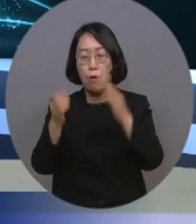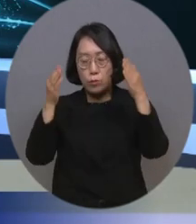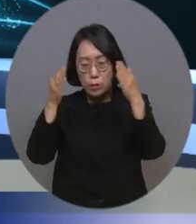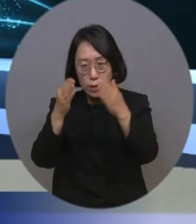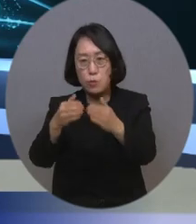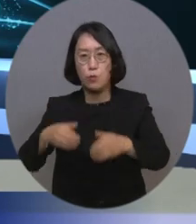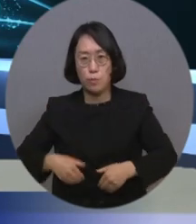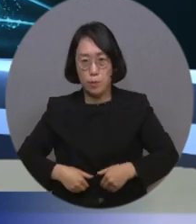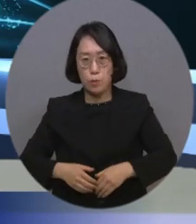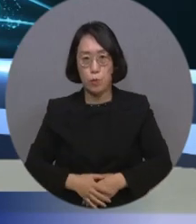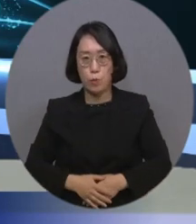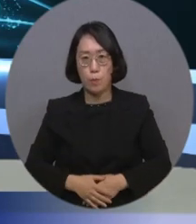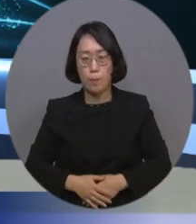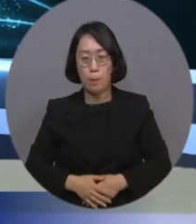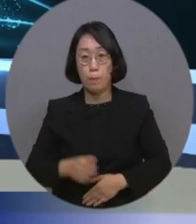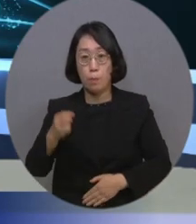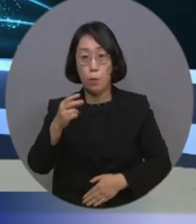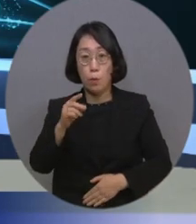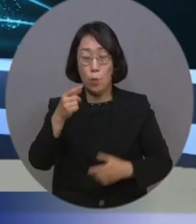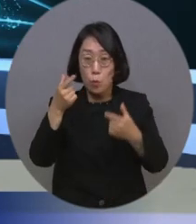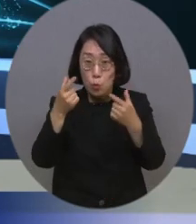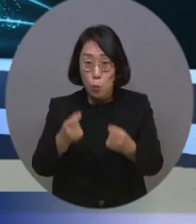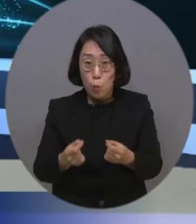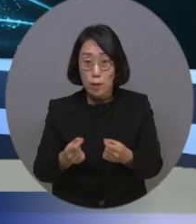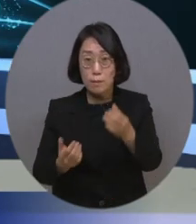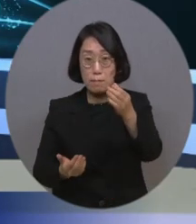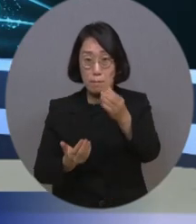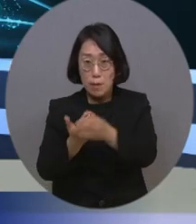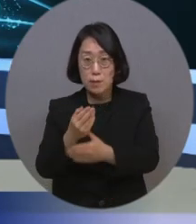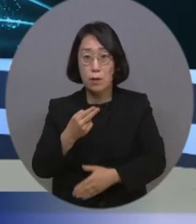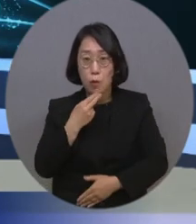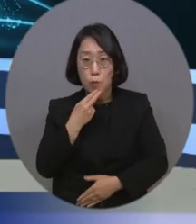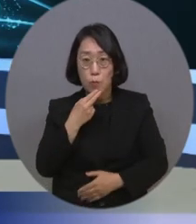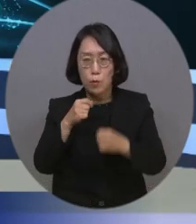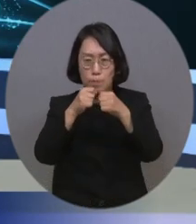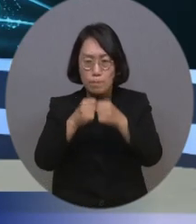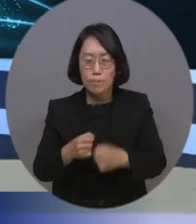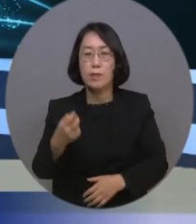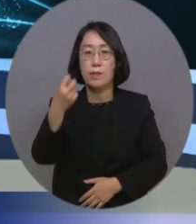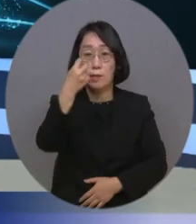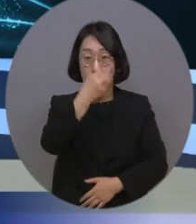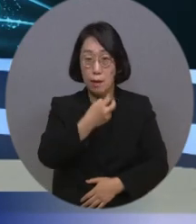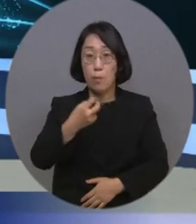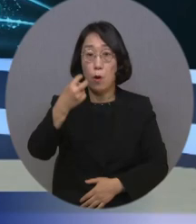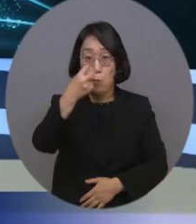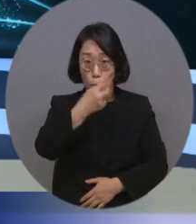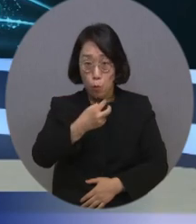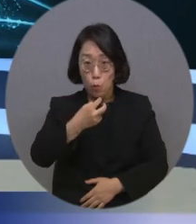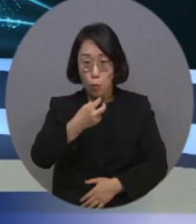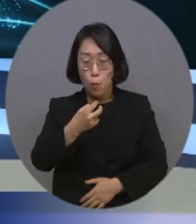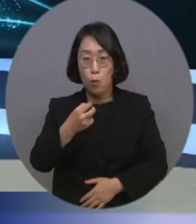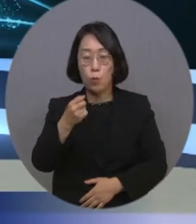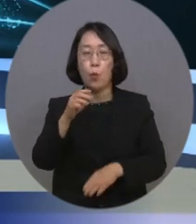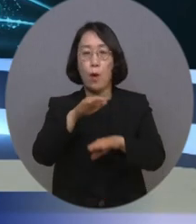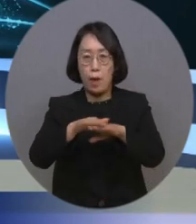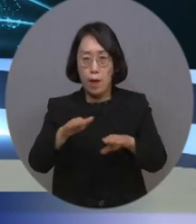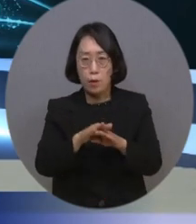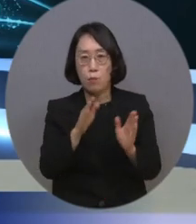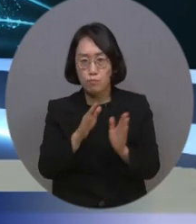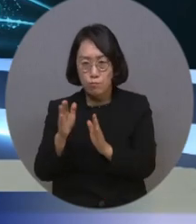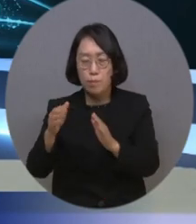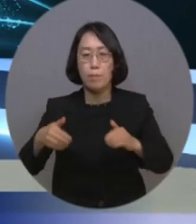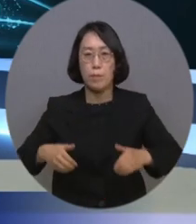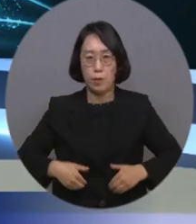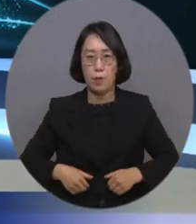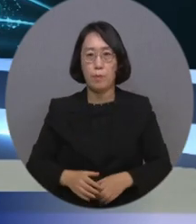집중해야겠습니다. 또한 다시는 이와 같은 안타까운 일이 발생하지 않도록 꼼꼼한 원인 분석과 대책이